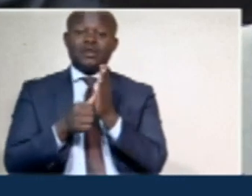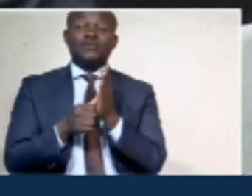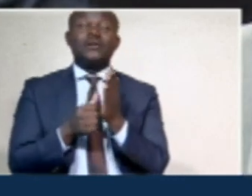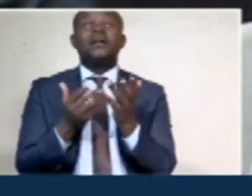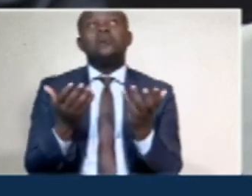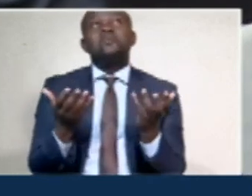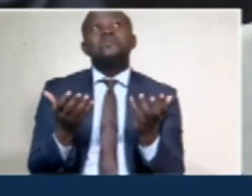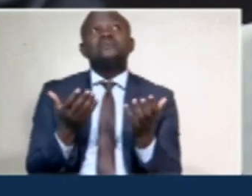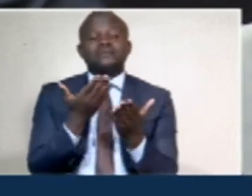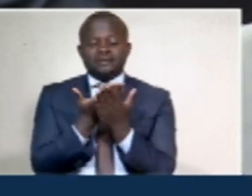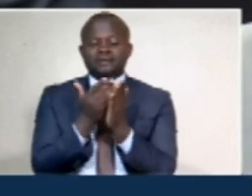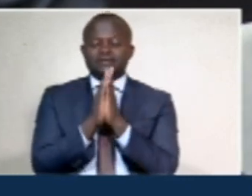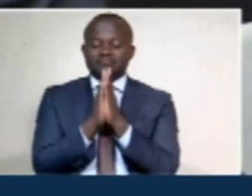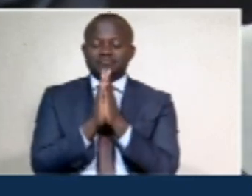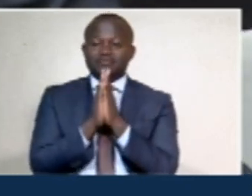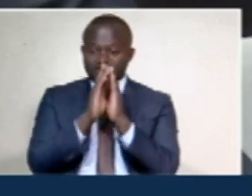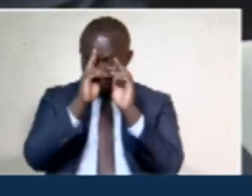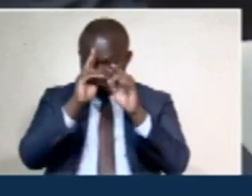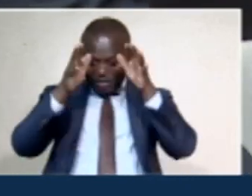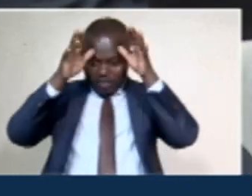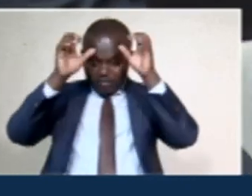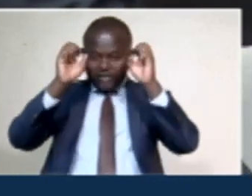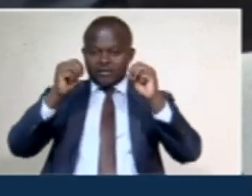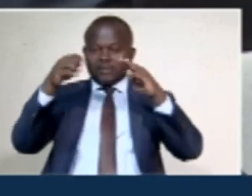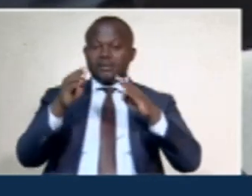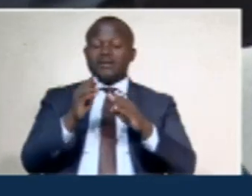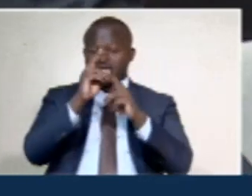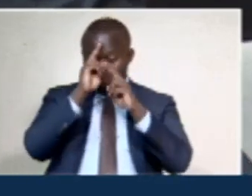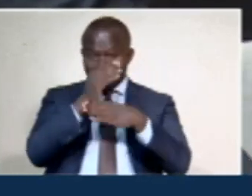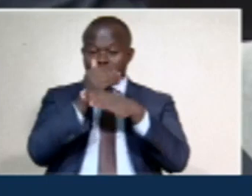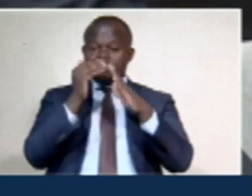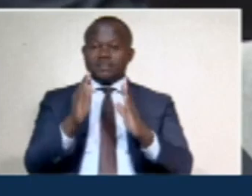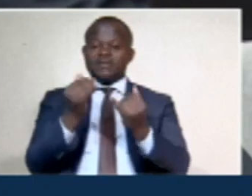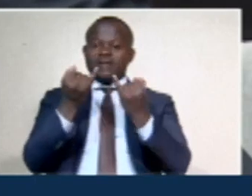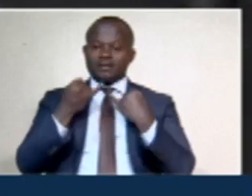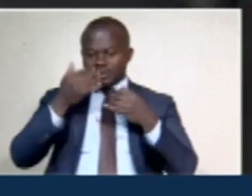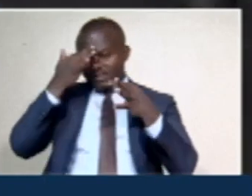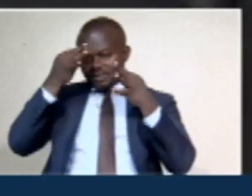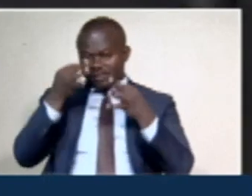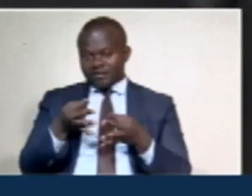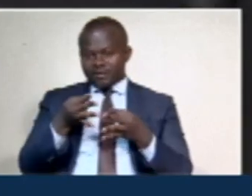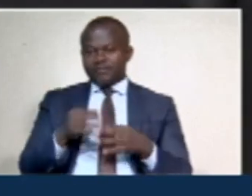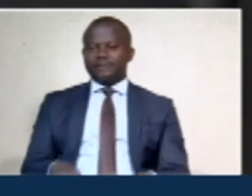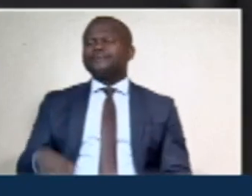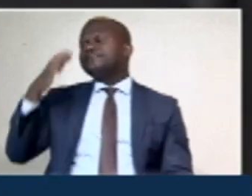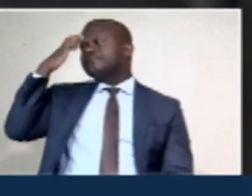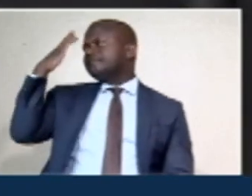ngo nyakuba speaker nyakuba minister aze kutubwira ingamba zihari. Muri